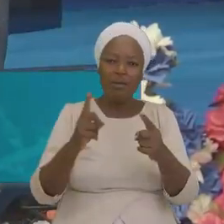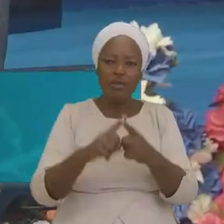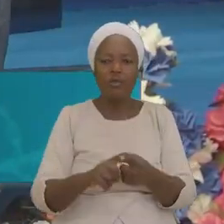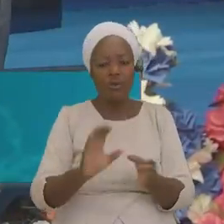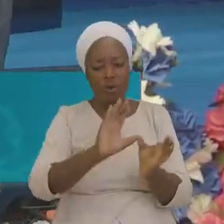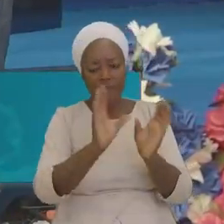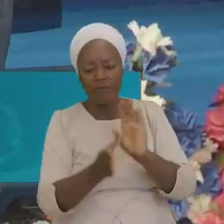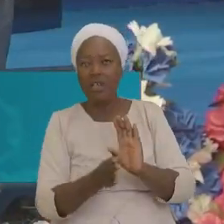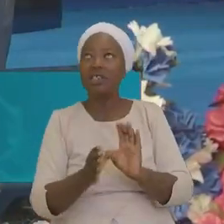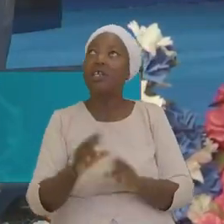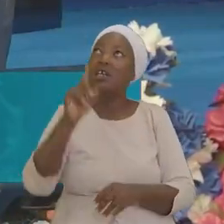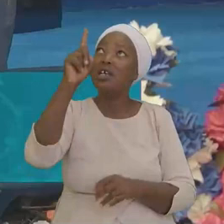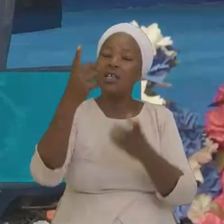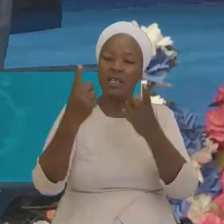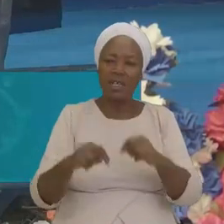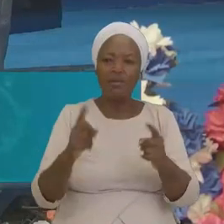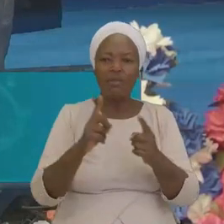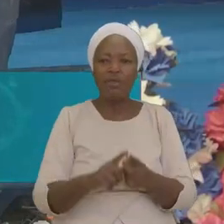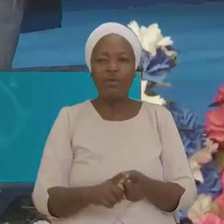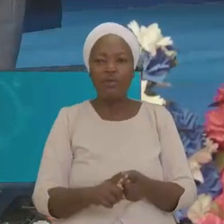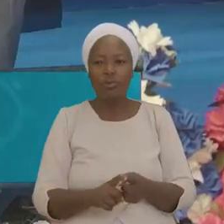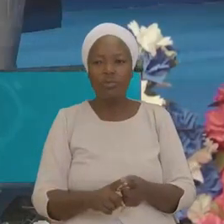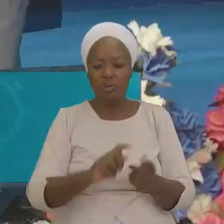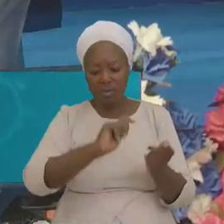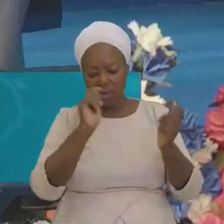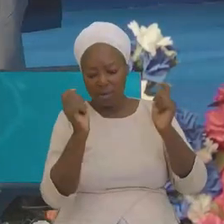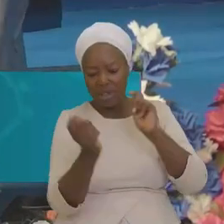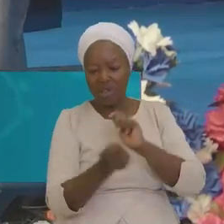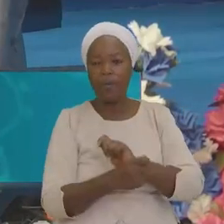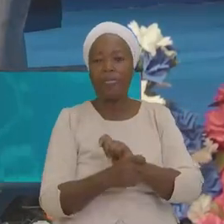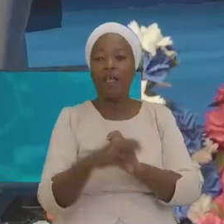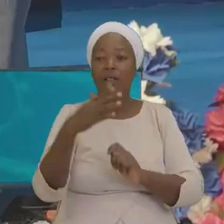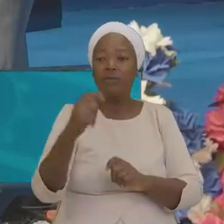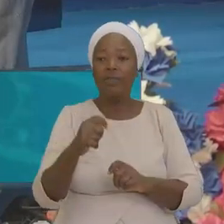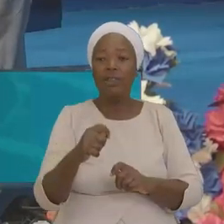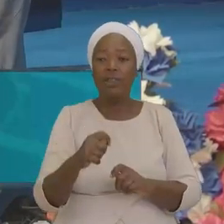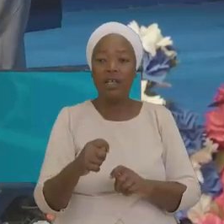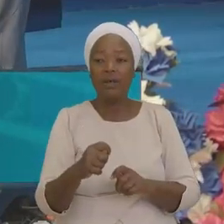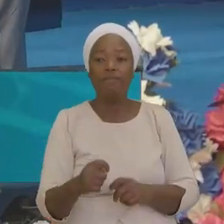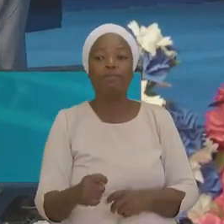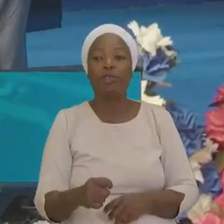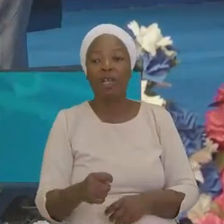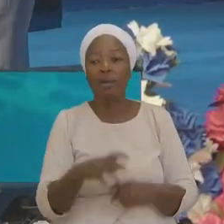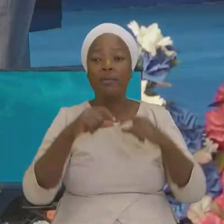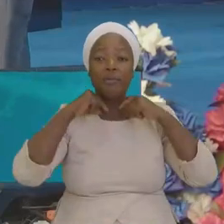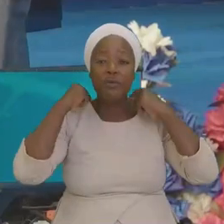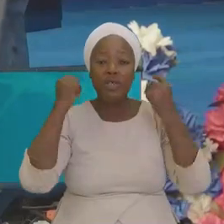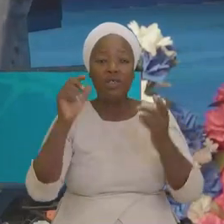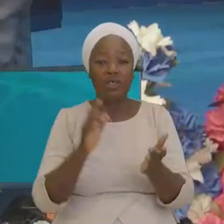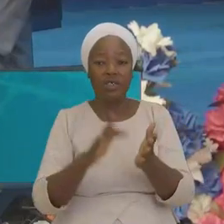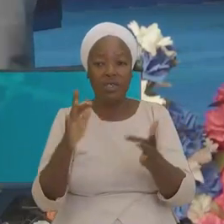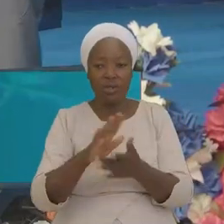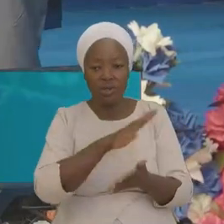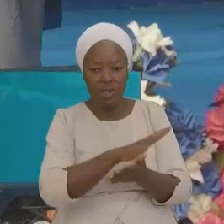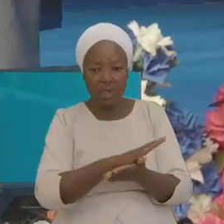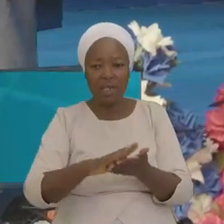purifier, il est venu pour convertir, il est venu pour recréer. Le